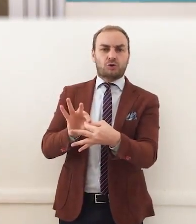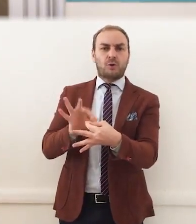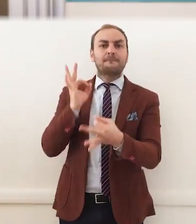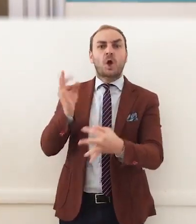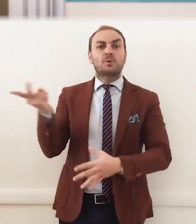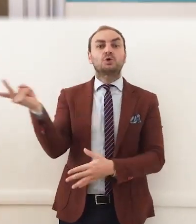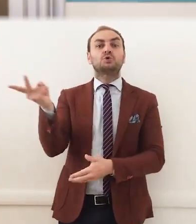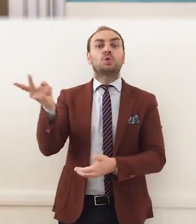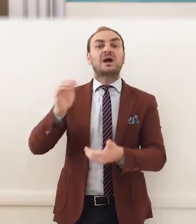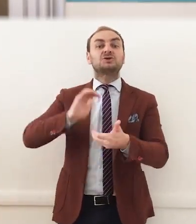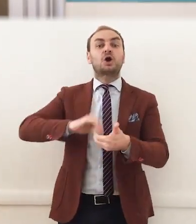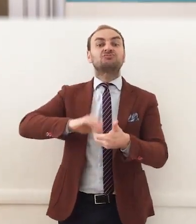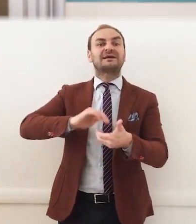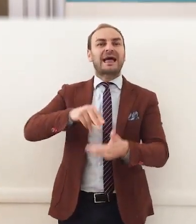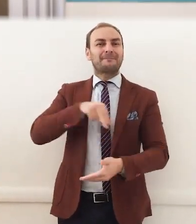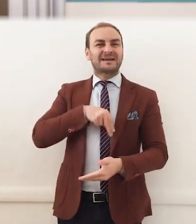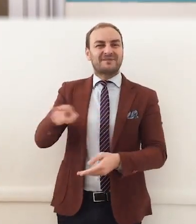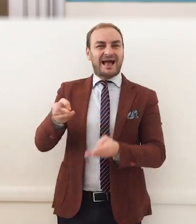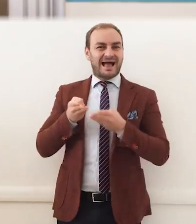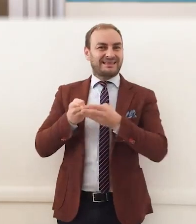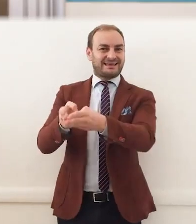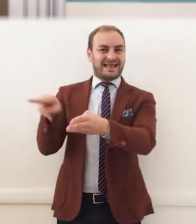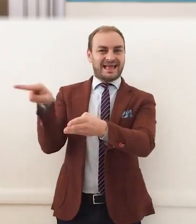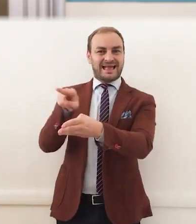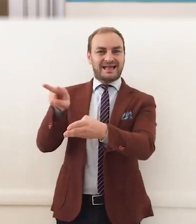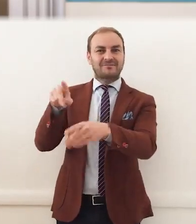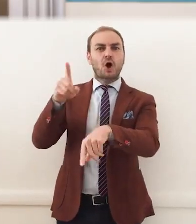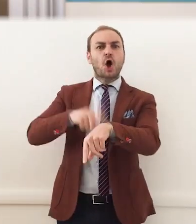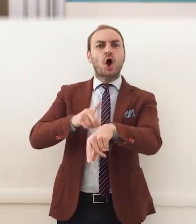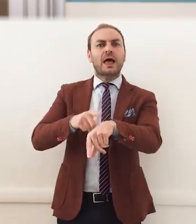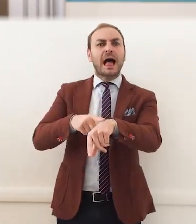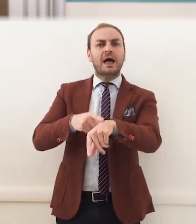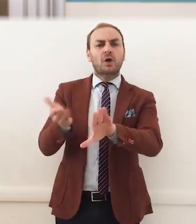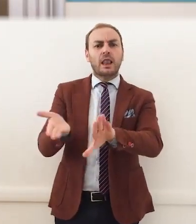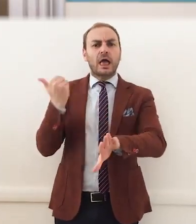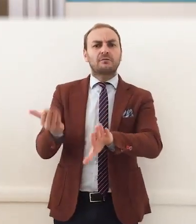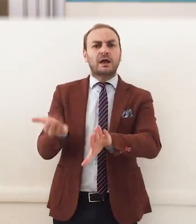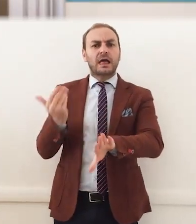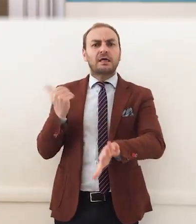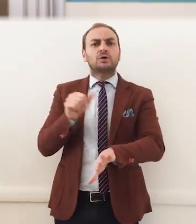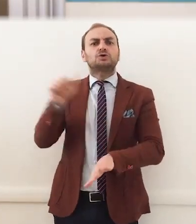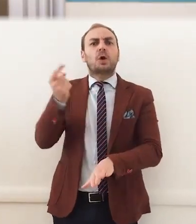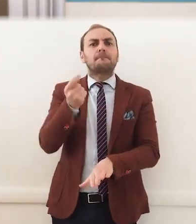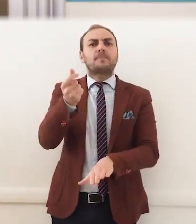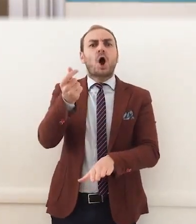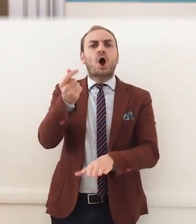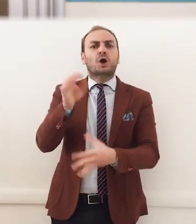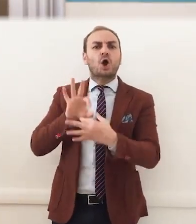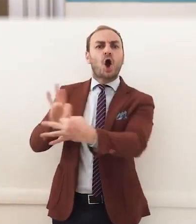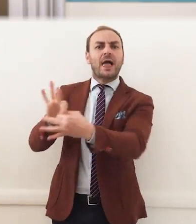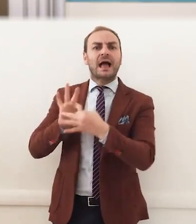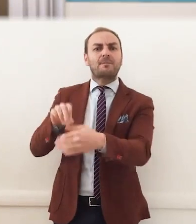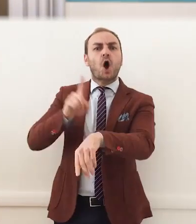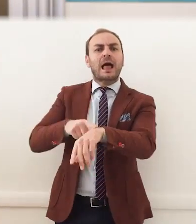due società private di ridurre drasticamente i collegamenti fra reggio e messina tra